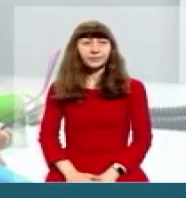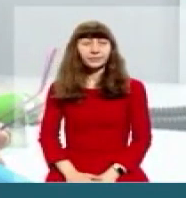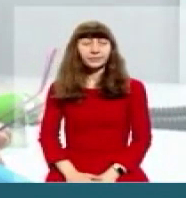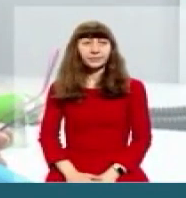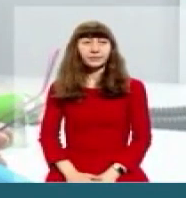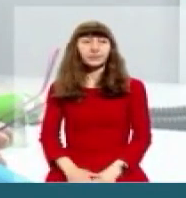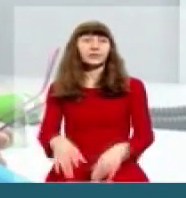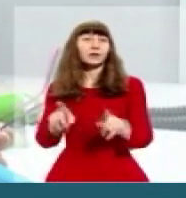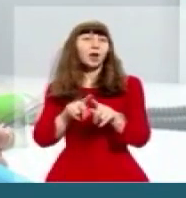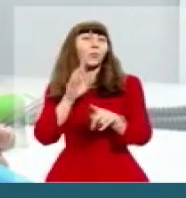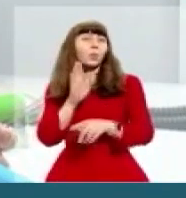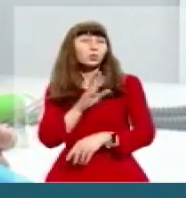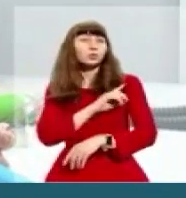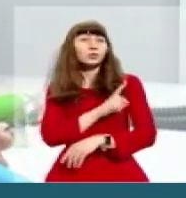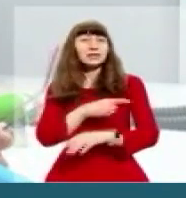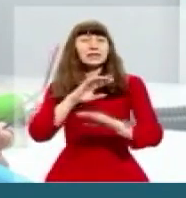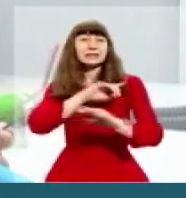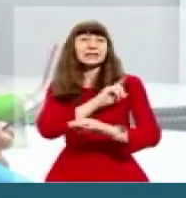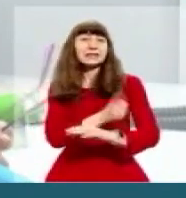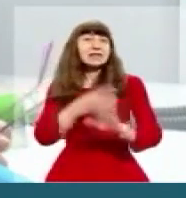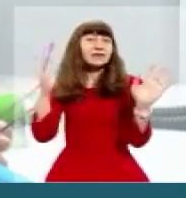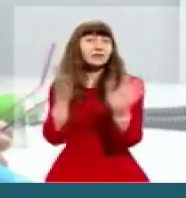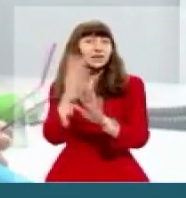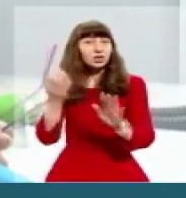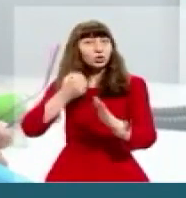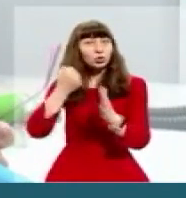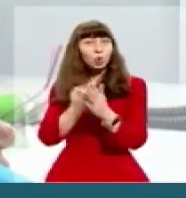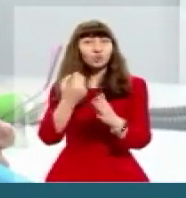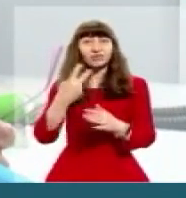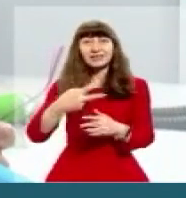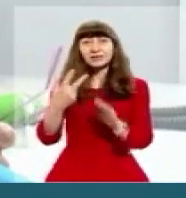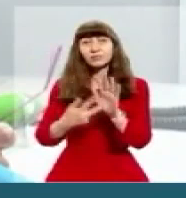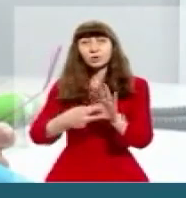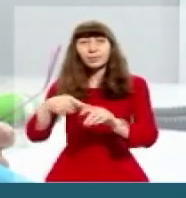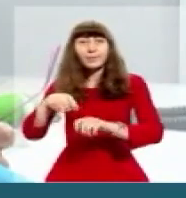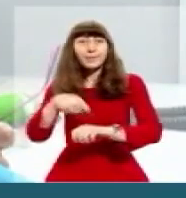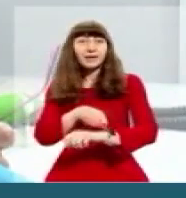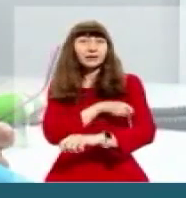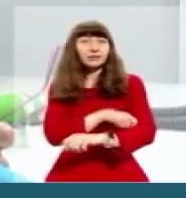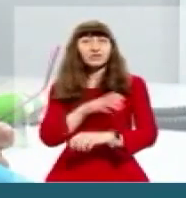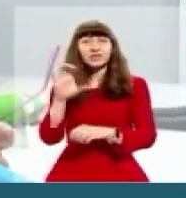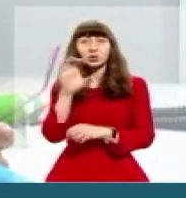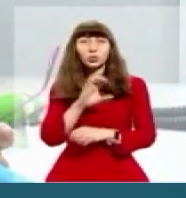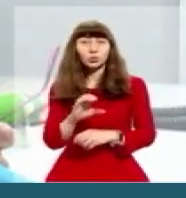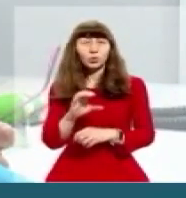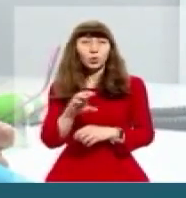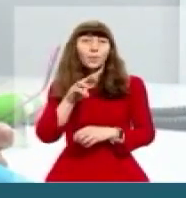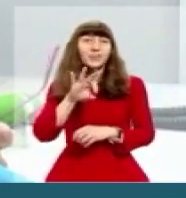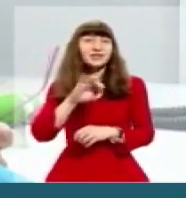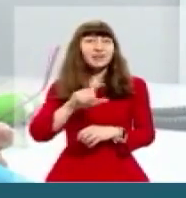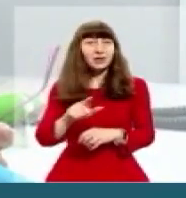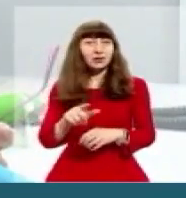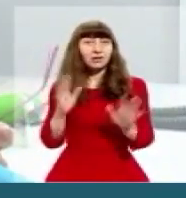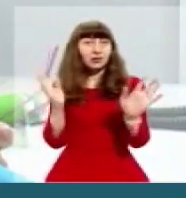Вот. Также будет усиливаться ветер, порывы до 28 метров в секунду. Вот.